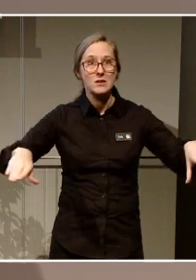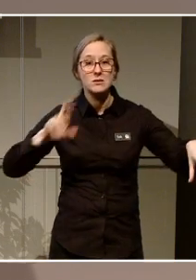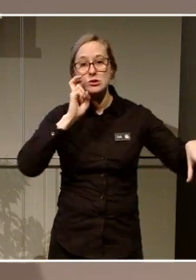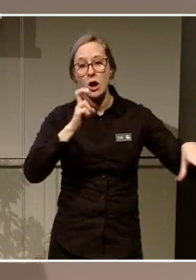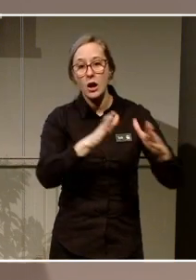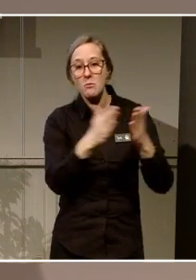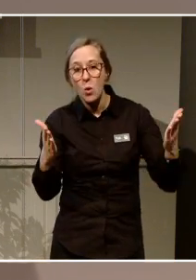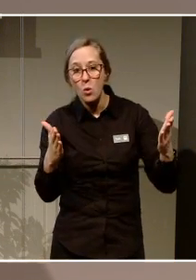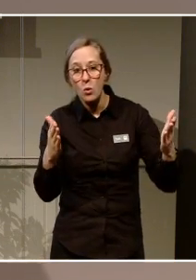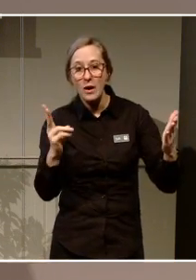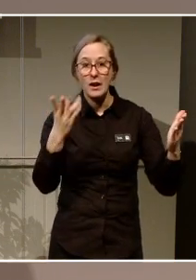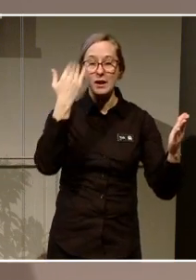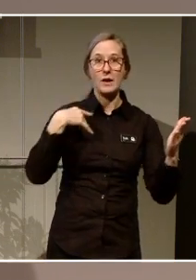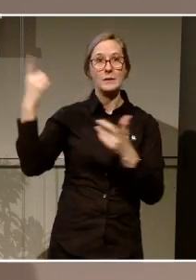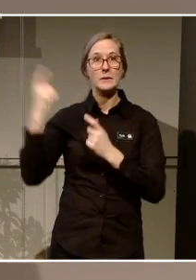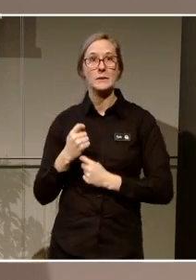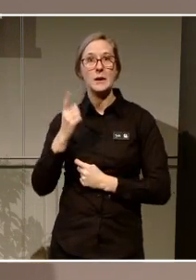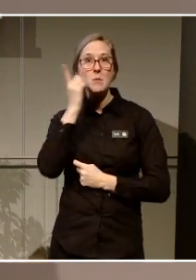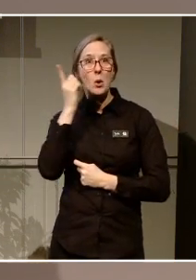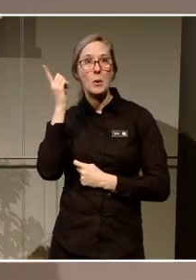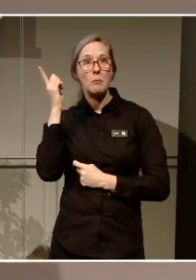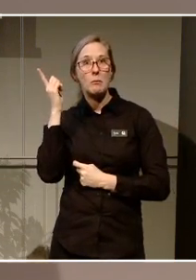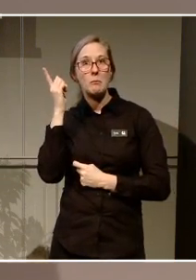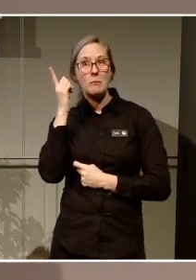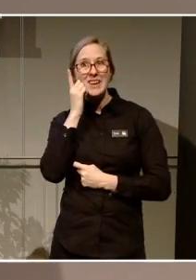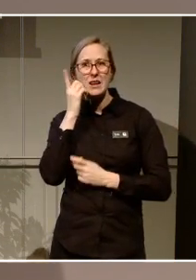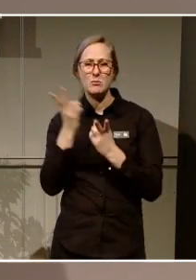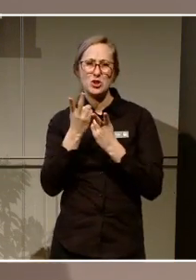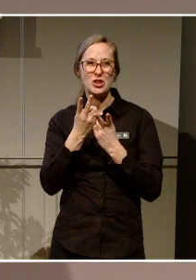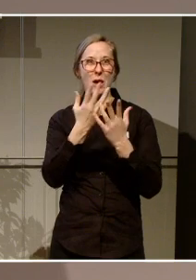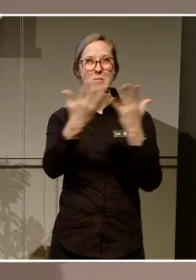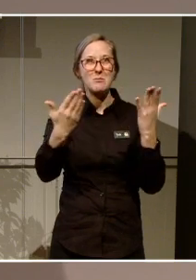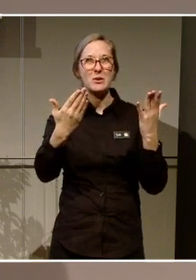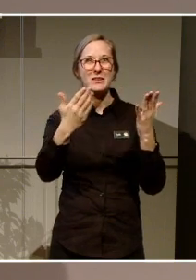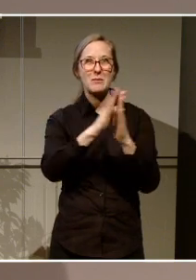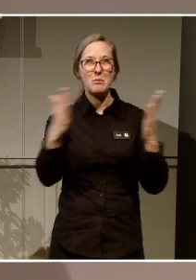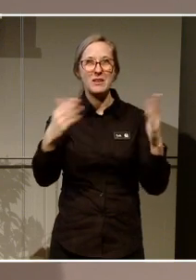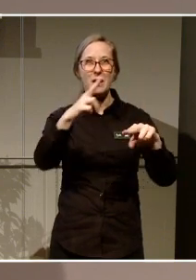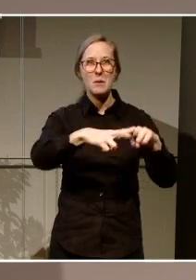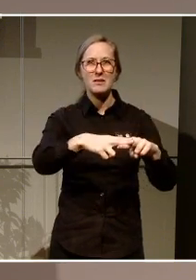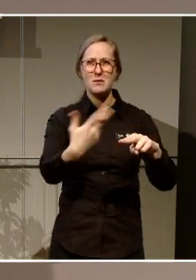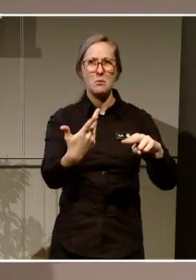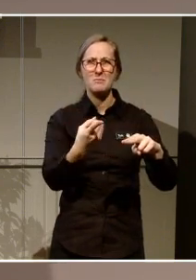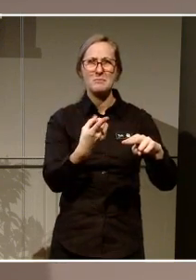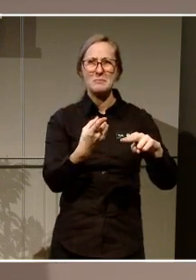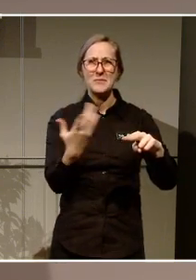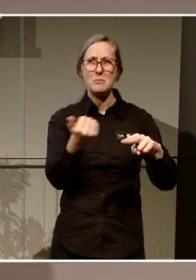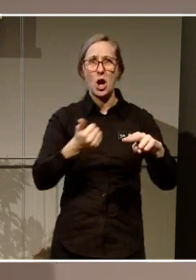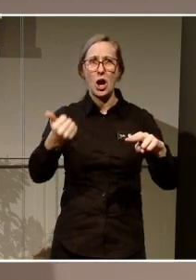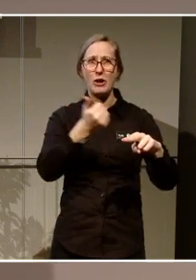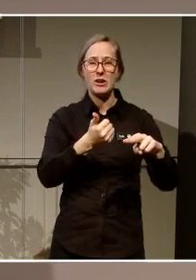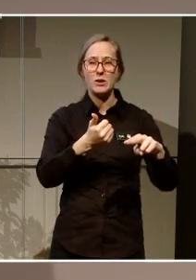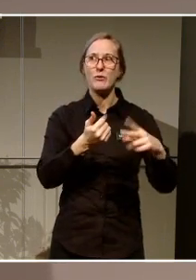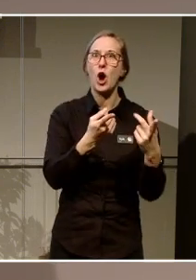av att lyssna på boken direkt i telefonen? Vad ska vi då med biblioteket till som plats? Ja, vad är det som gör det attraktivt att komma